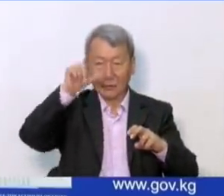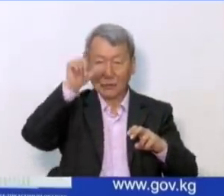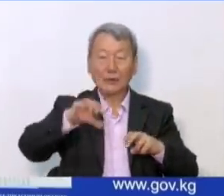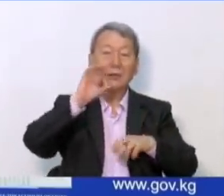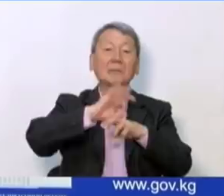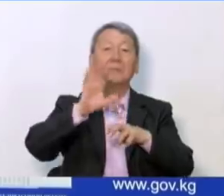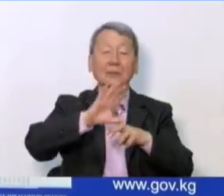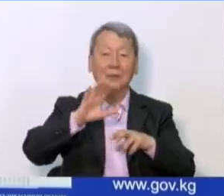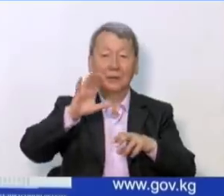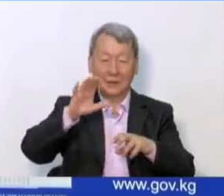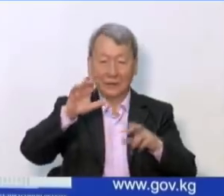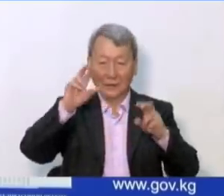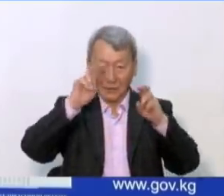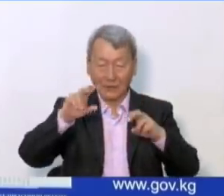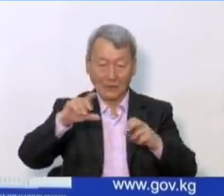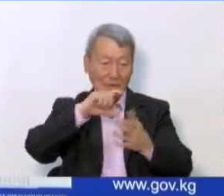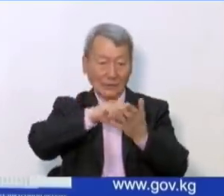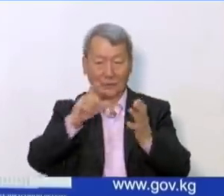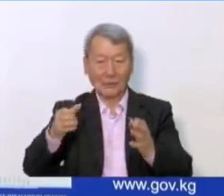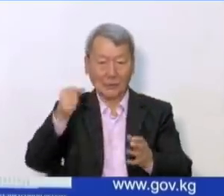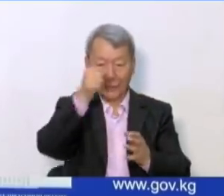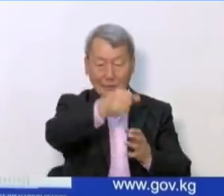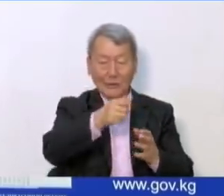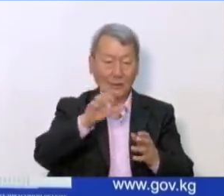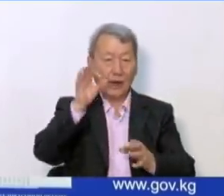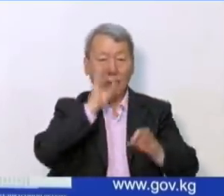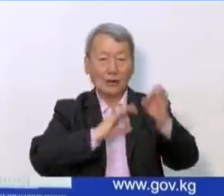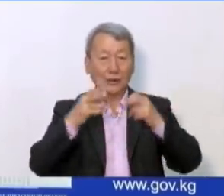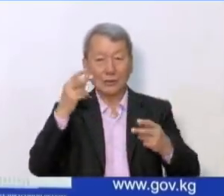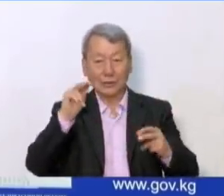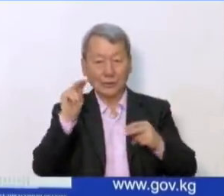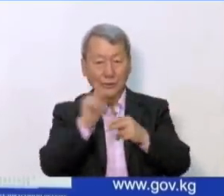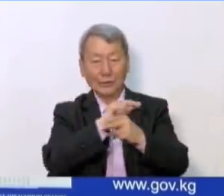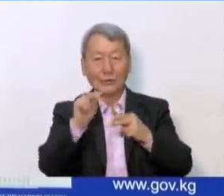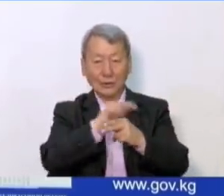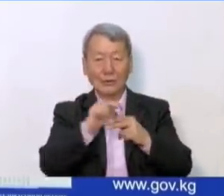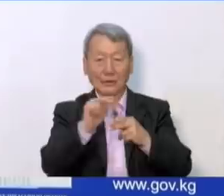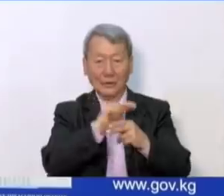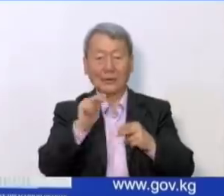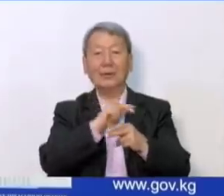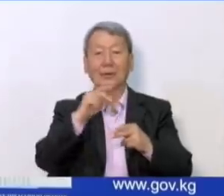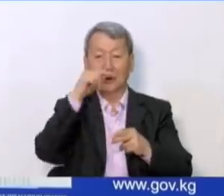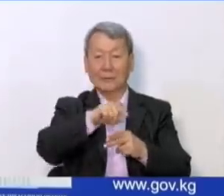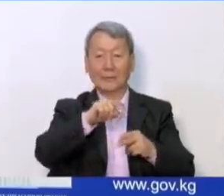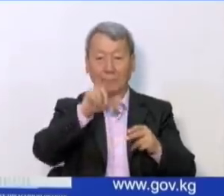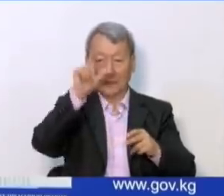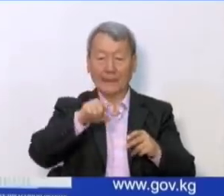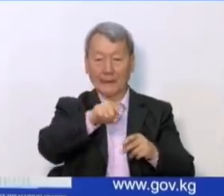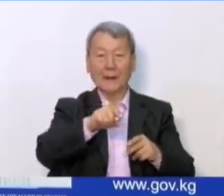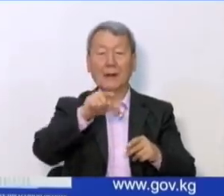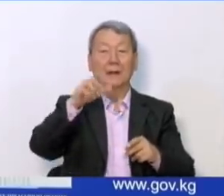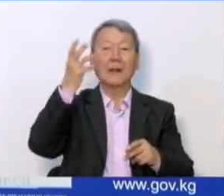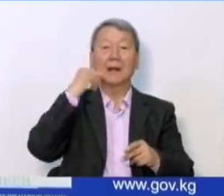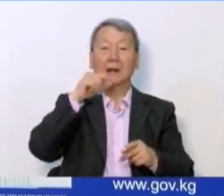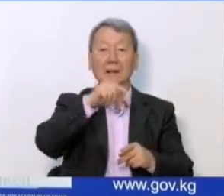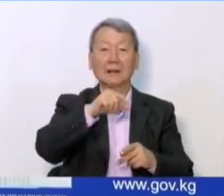менчик процедурный кабинетке барып ошо дарылоо алып дарыланган экен ошол жерде. Ошол эле учурда